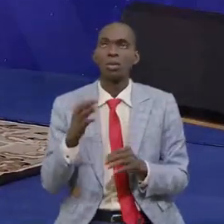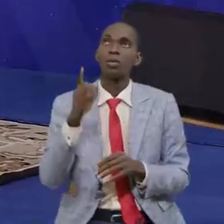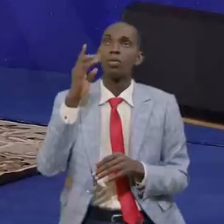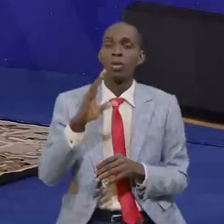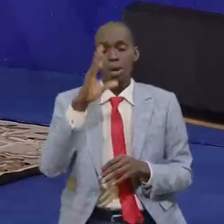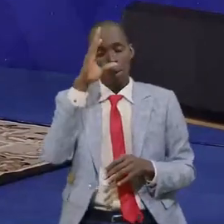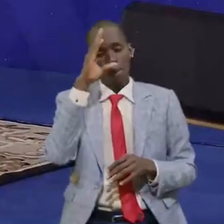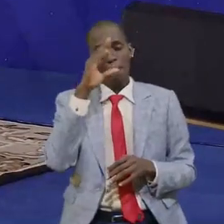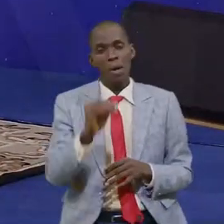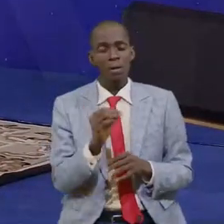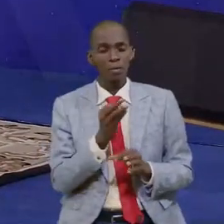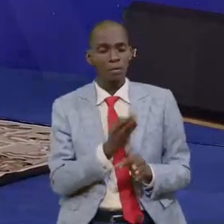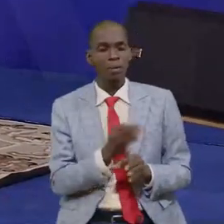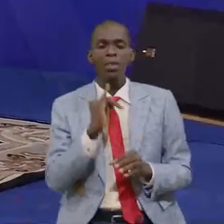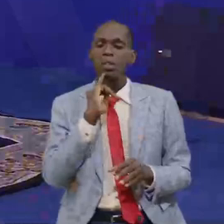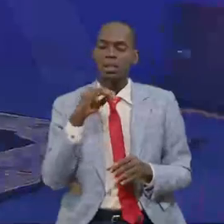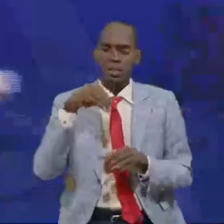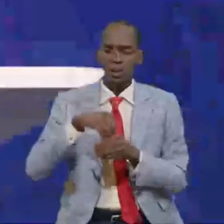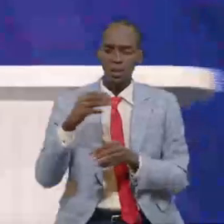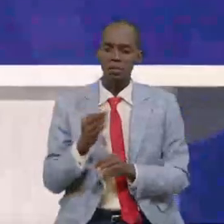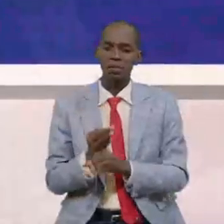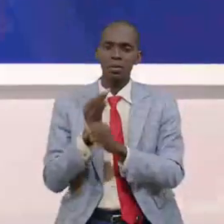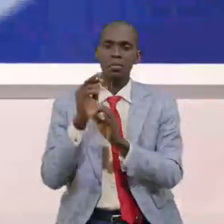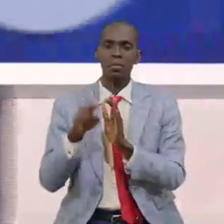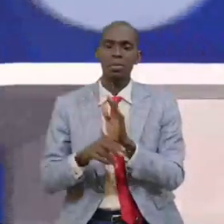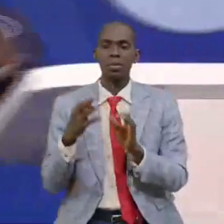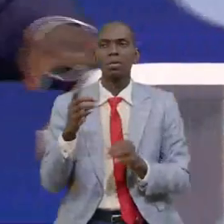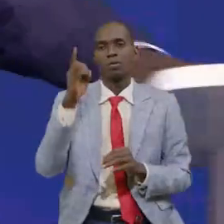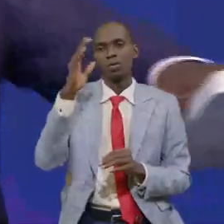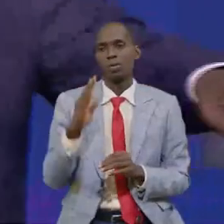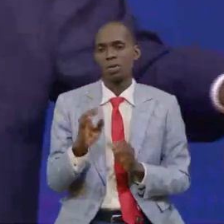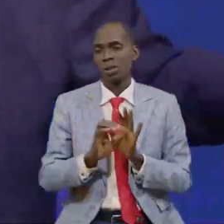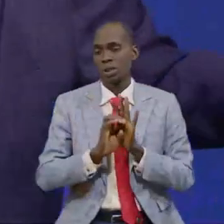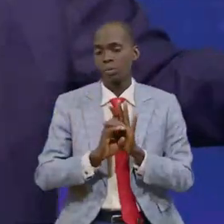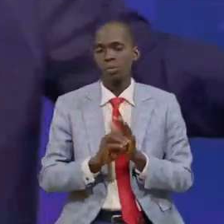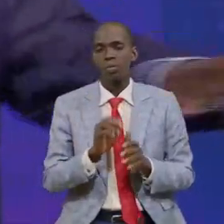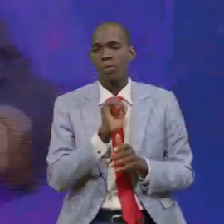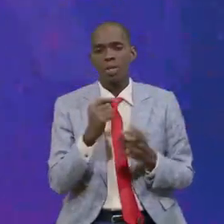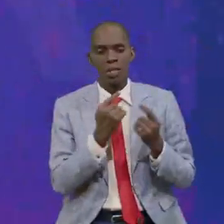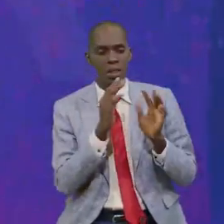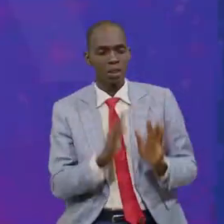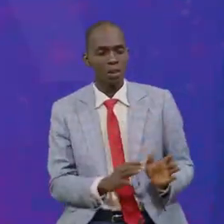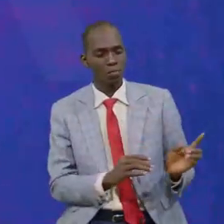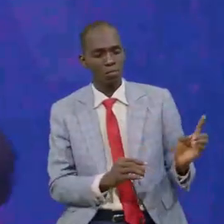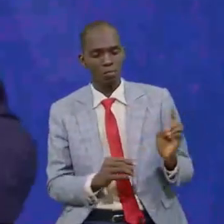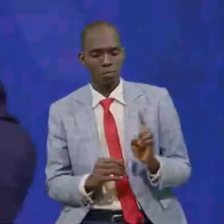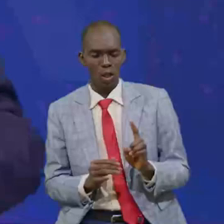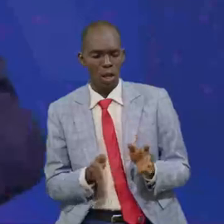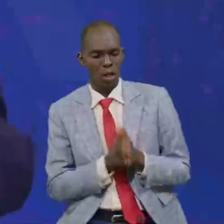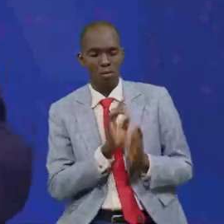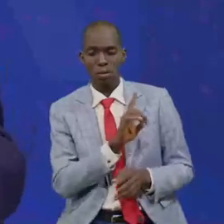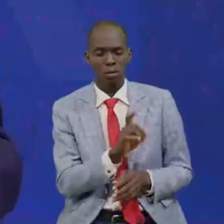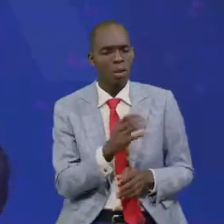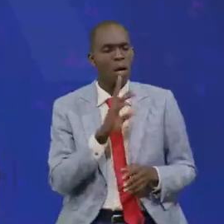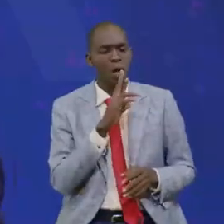Donc, que ta foi soit dans la fidélité de Dieu. Pensez à cela. Un pécheur vient. Est-ce que tu veux être sauvé? Oui, je veux être